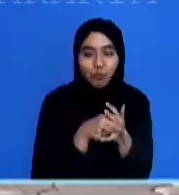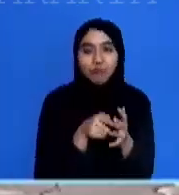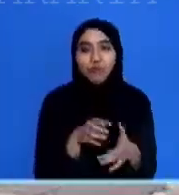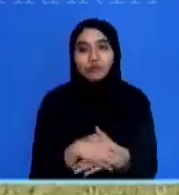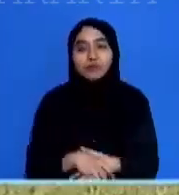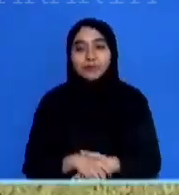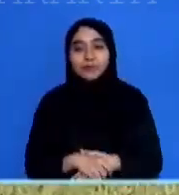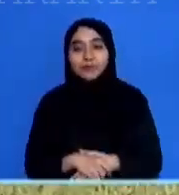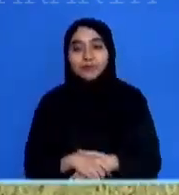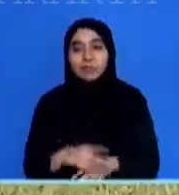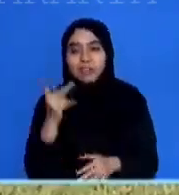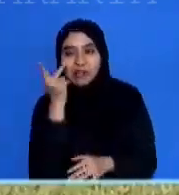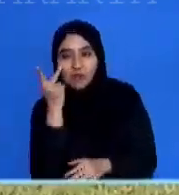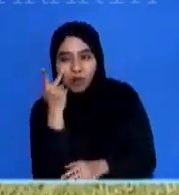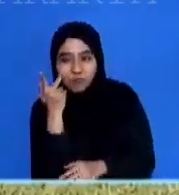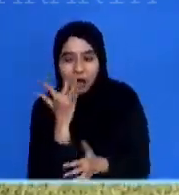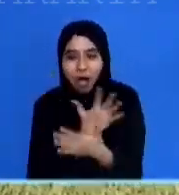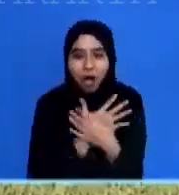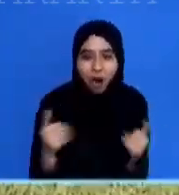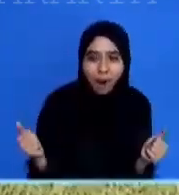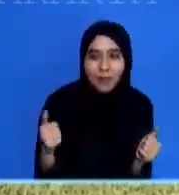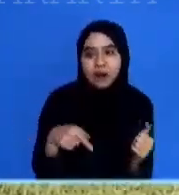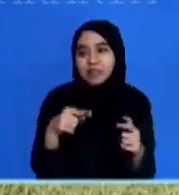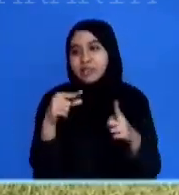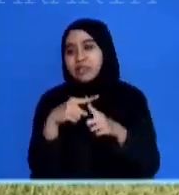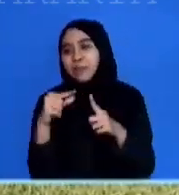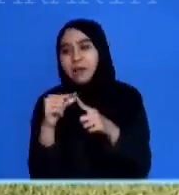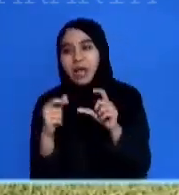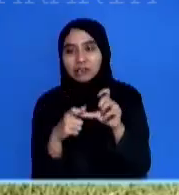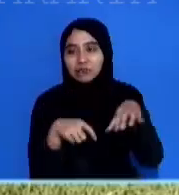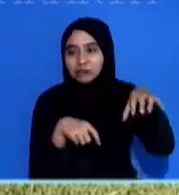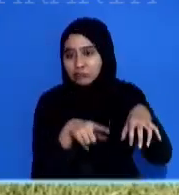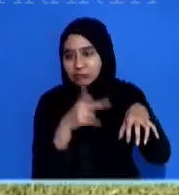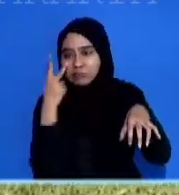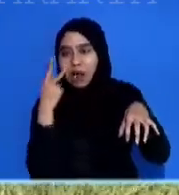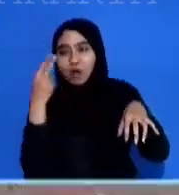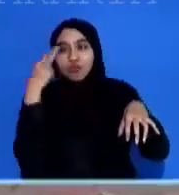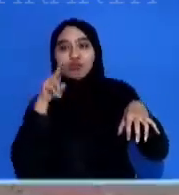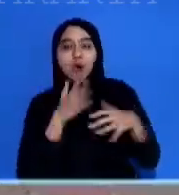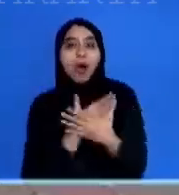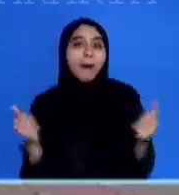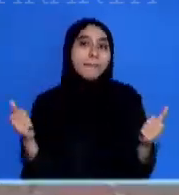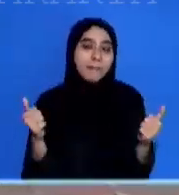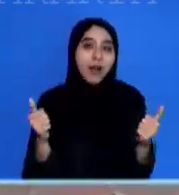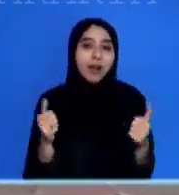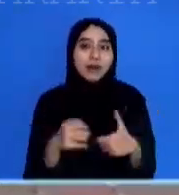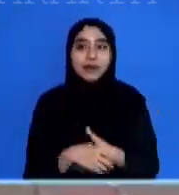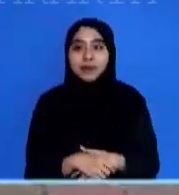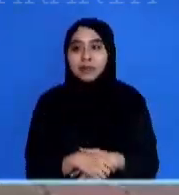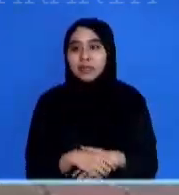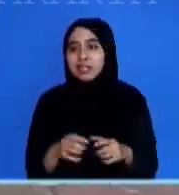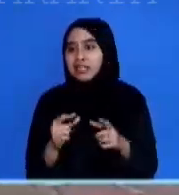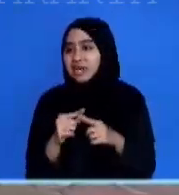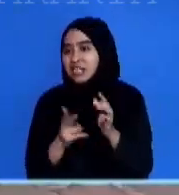yang menjaga pelaksanaan pemilu di level TPS agar berjalan aman. PJ Wali Kota Yogyakarta Singgih Raharjo